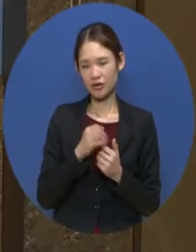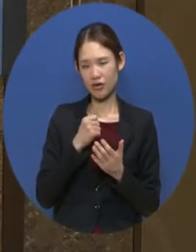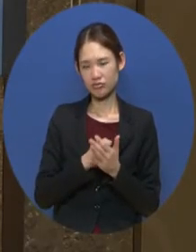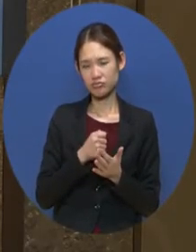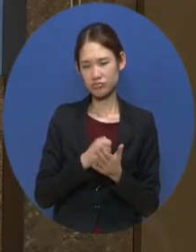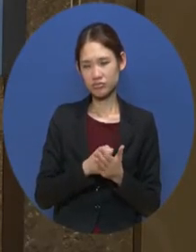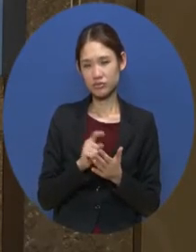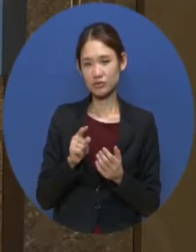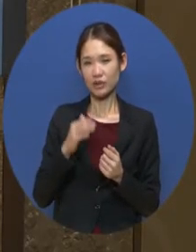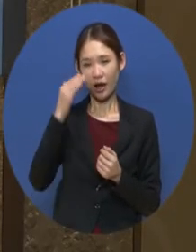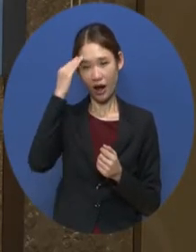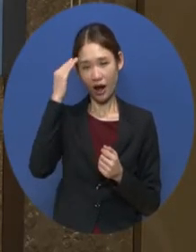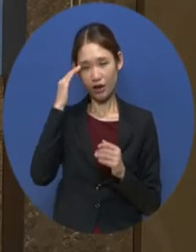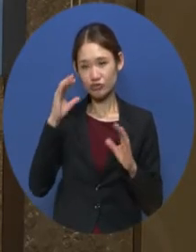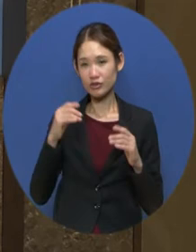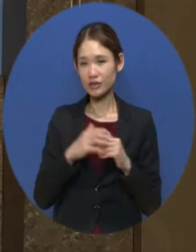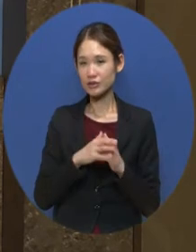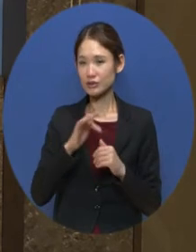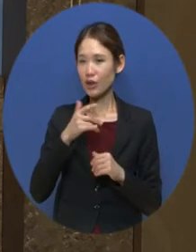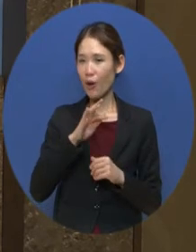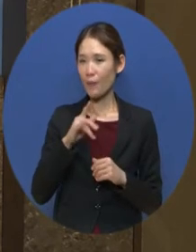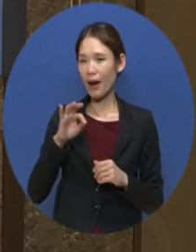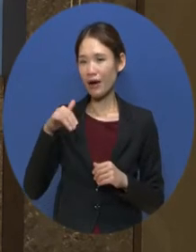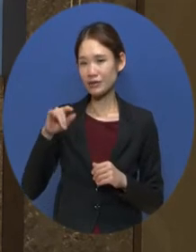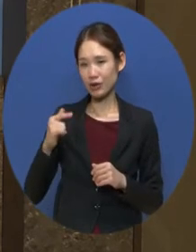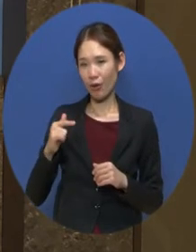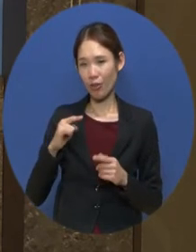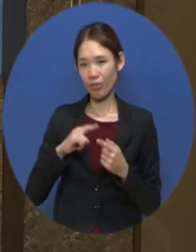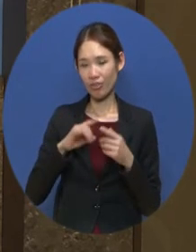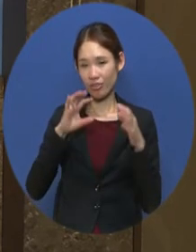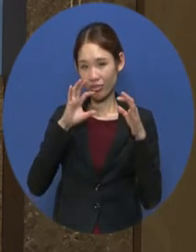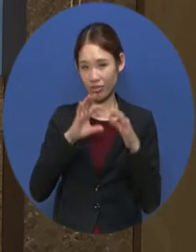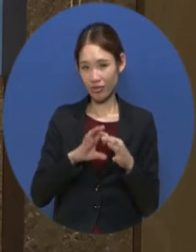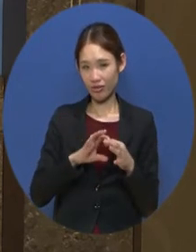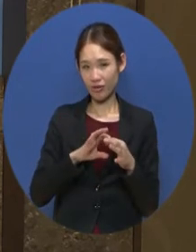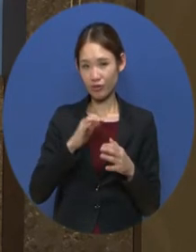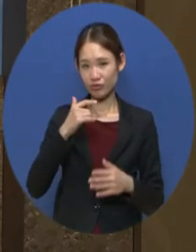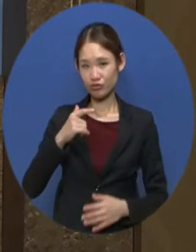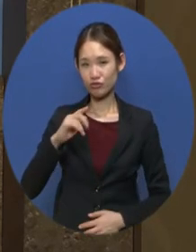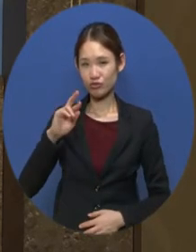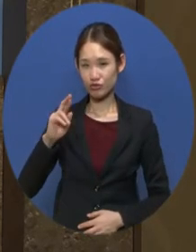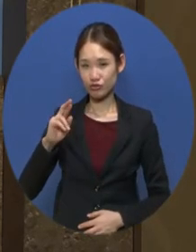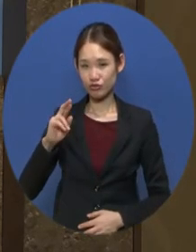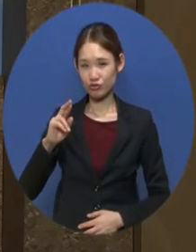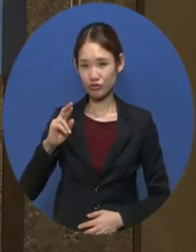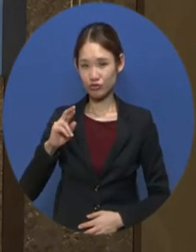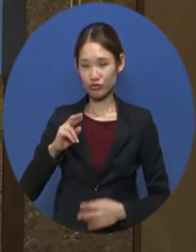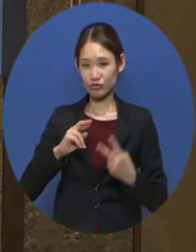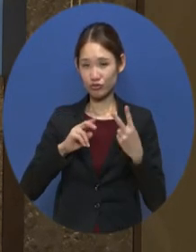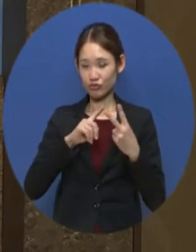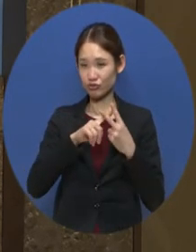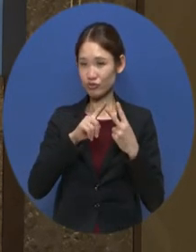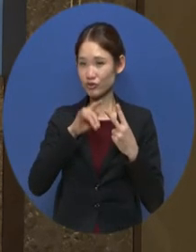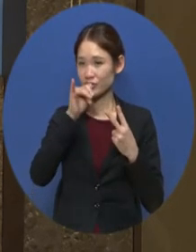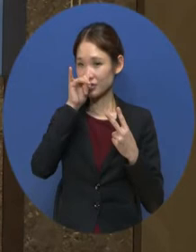안타깝게도 우리나라에는 이 처방전에 대한 QR코드를 제공하는 회사가 크게 두 군데가 있어요. 예. 네, 한 군데에서는